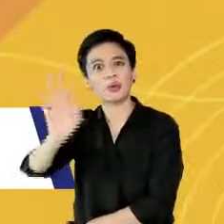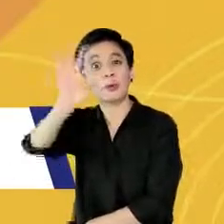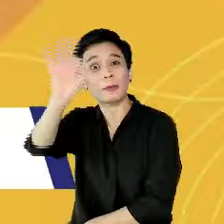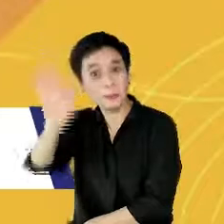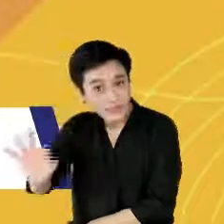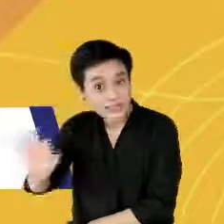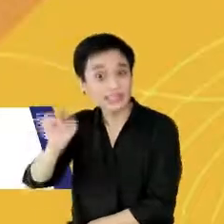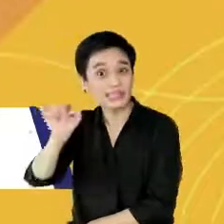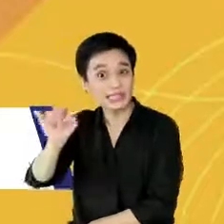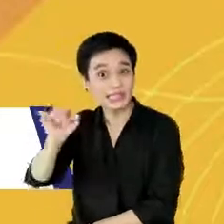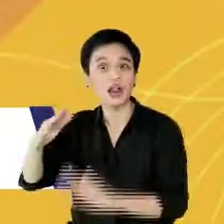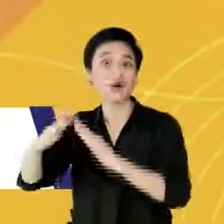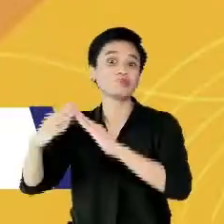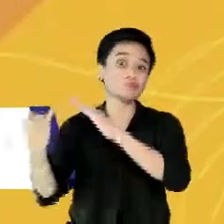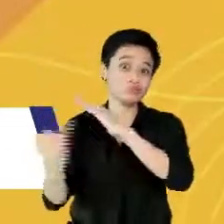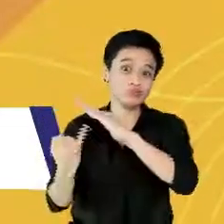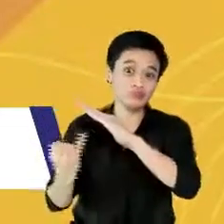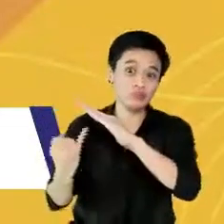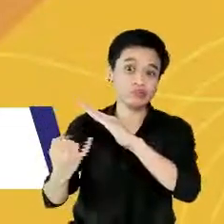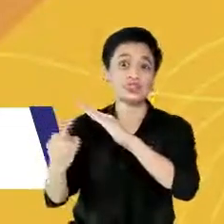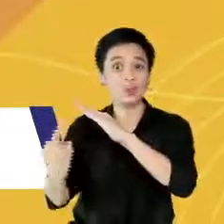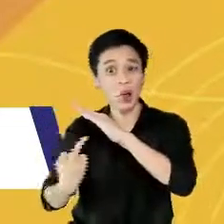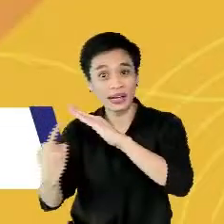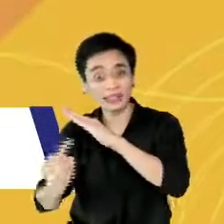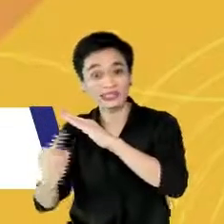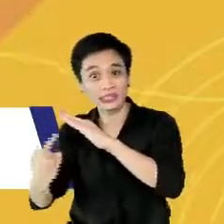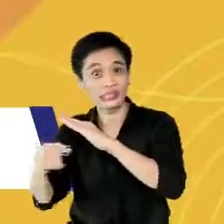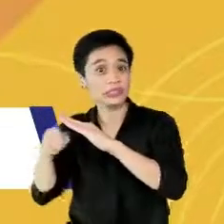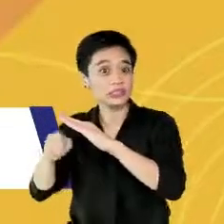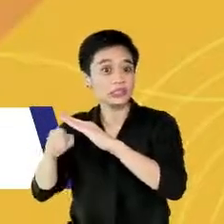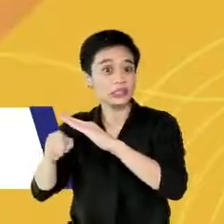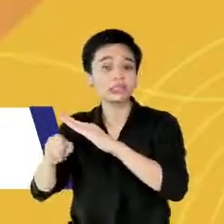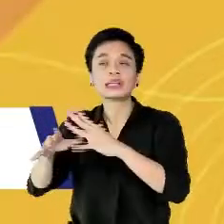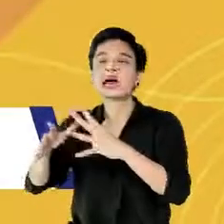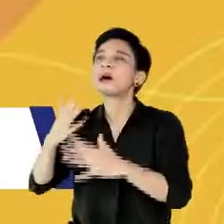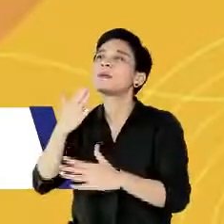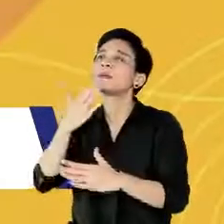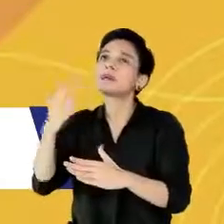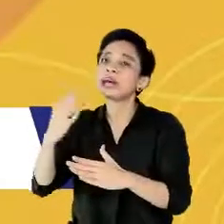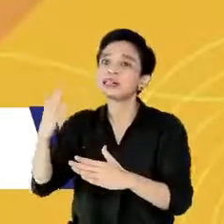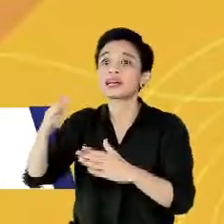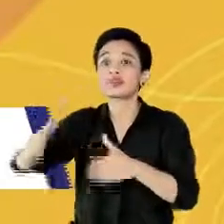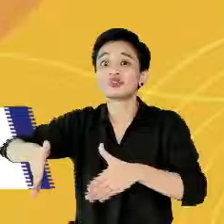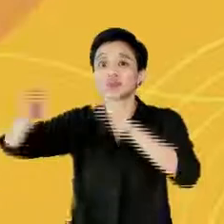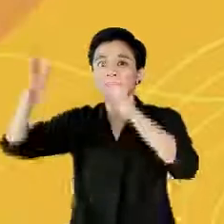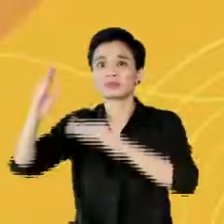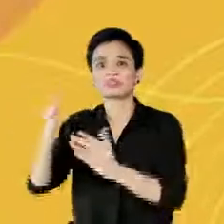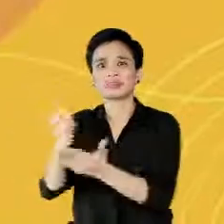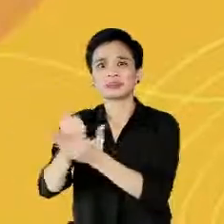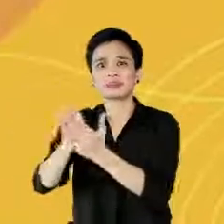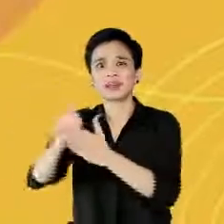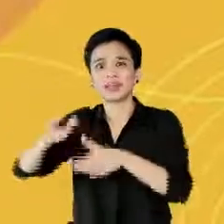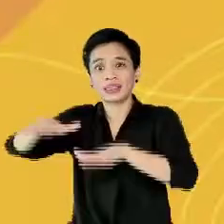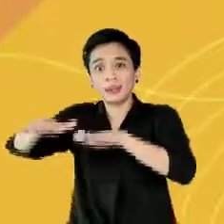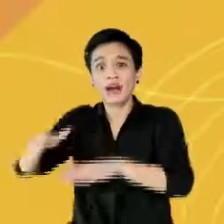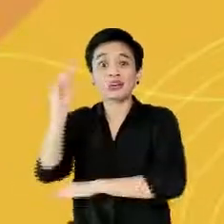isolasi terkendali maupun isolasi oleh warga DKI Jakarta